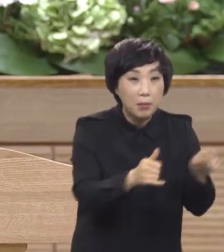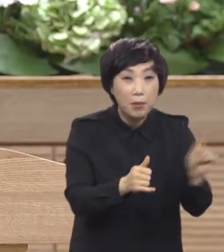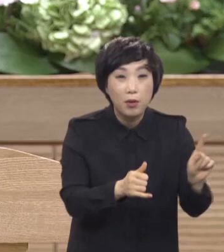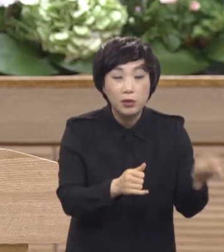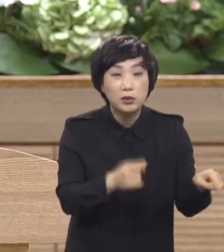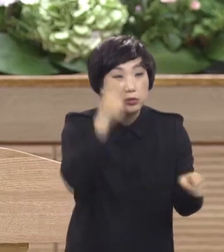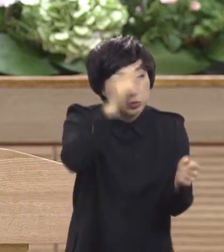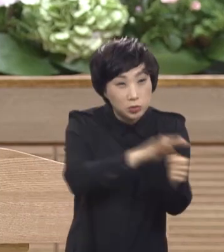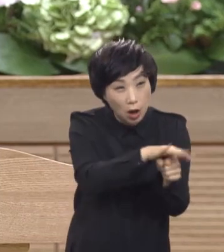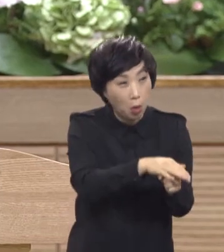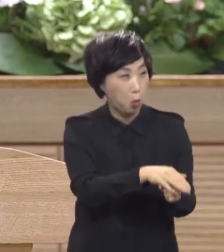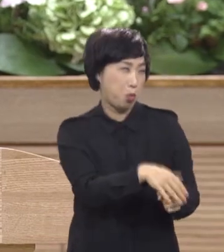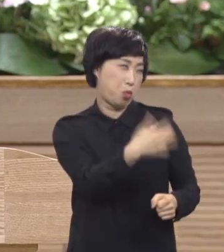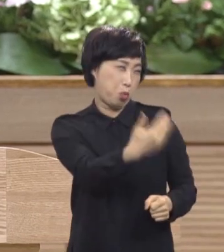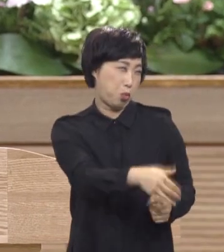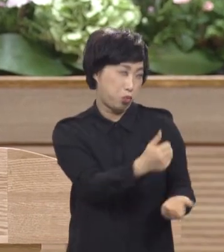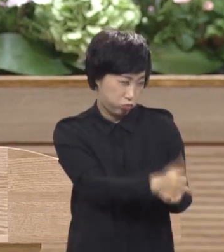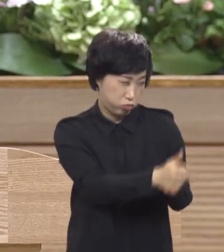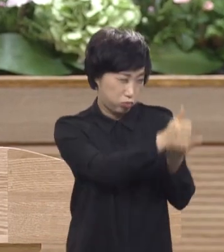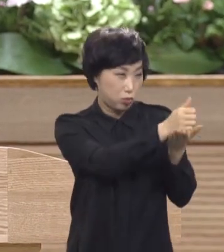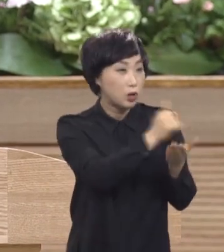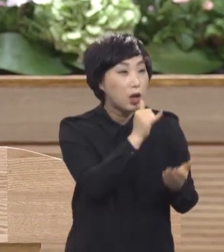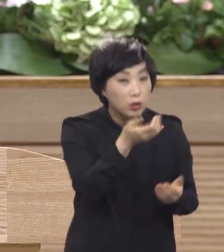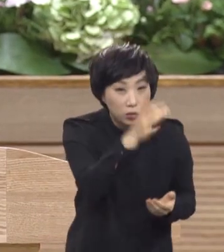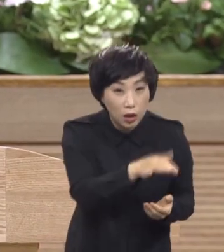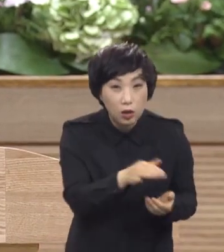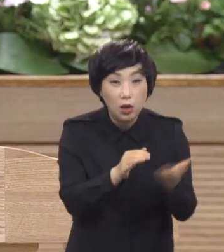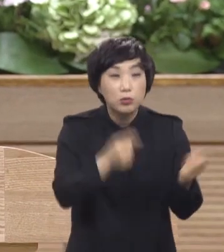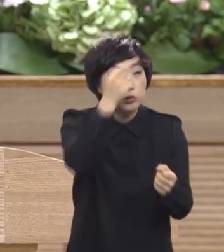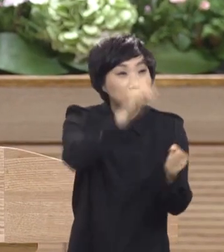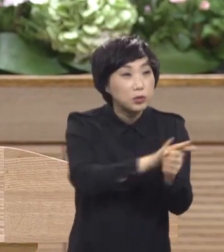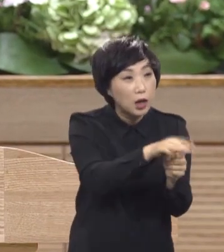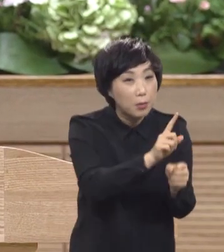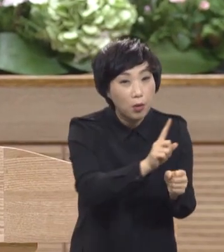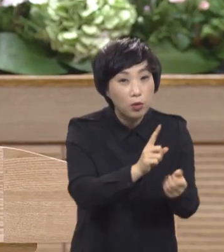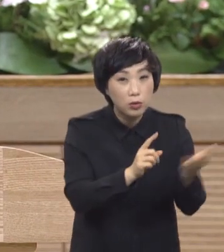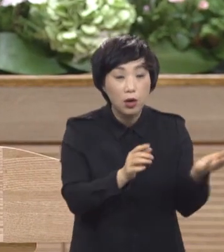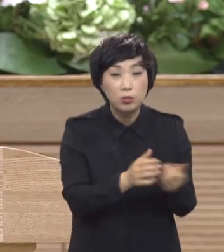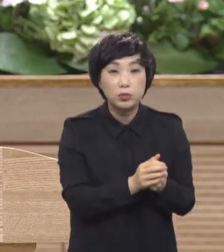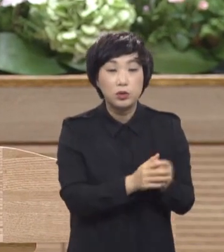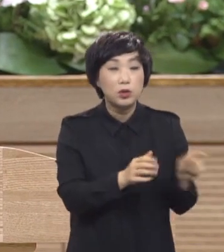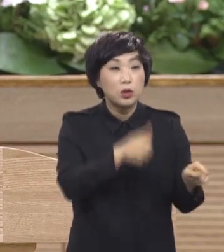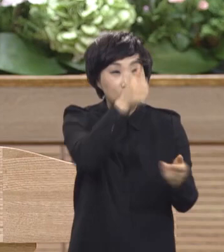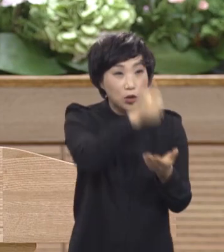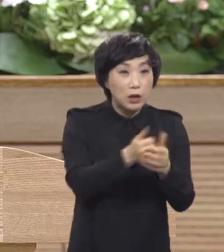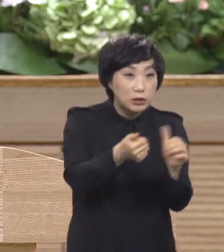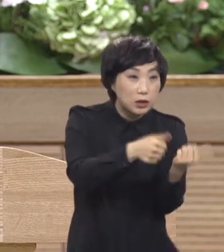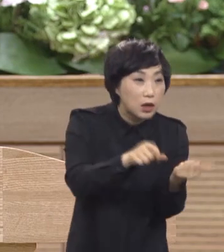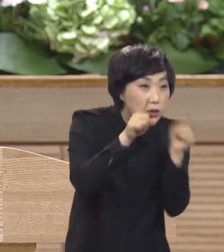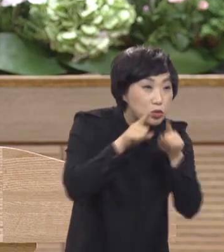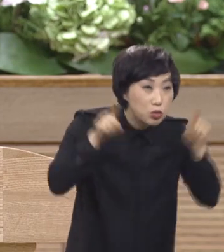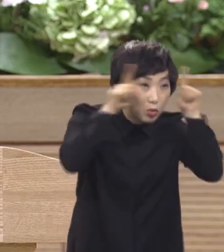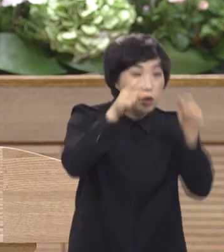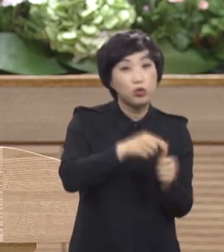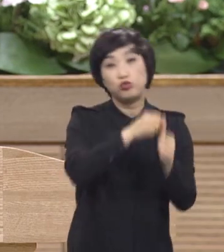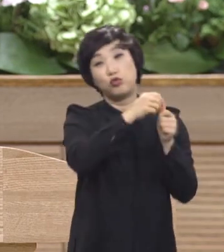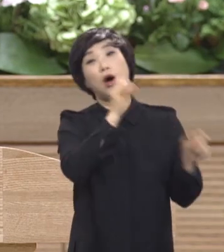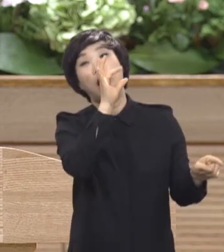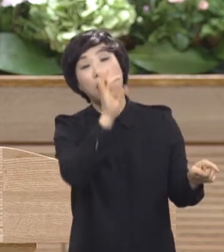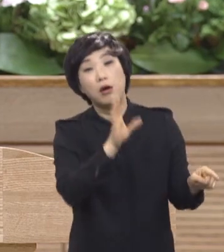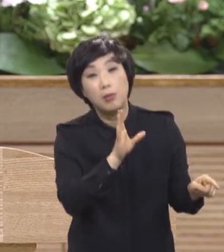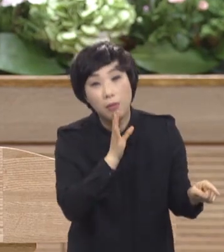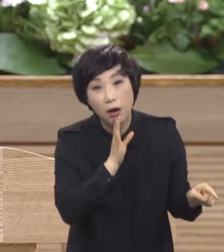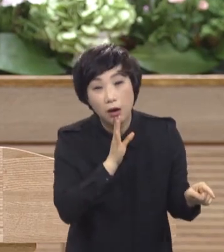사랑을 굉장한 사랑으로 봅니다 그러나 파괴주의 사랑은 무슨 일이셔도 죄와 사망과 지옥에서 영혼을 구원할 수